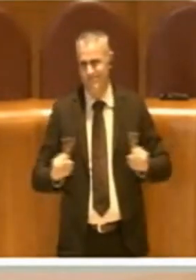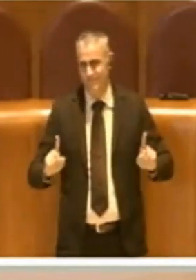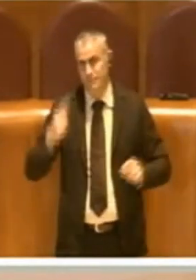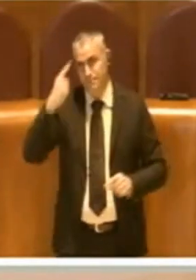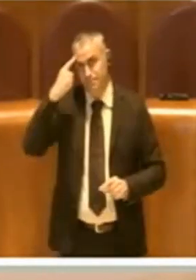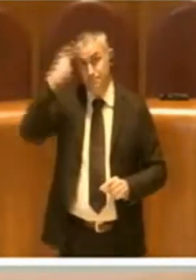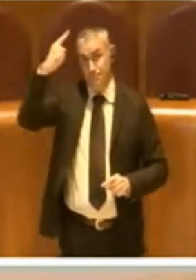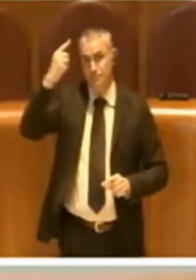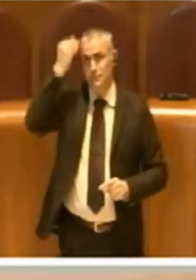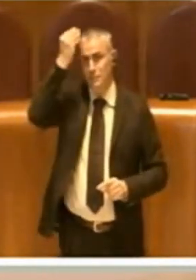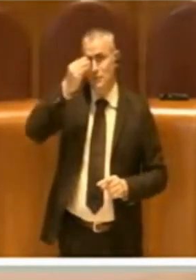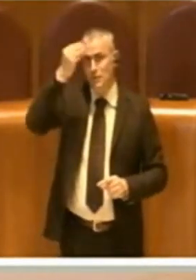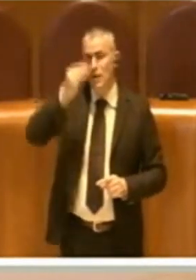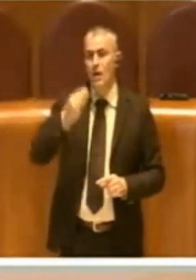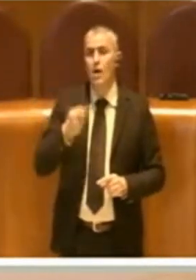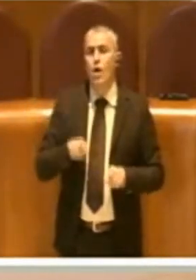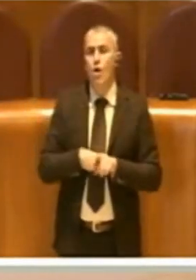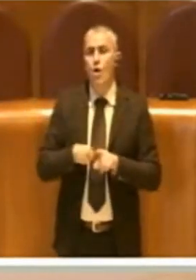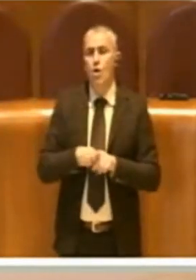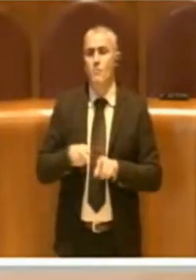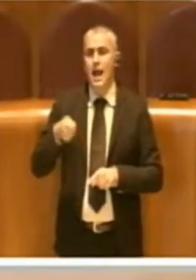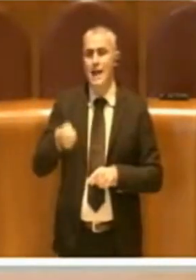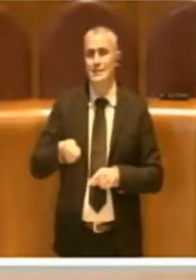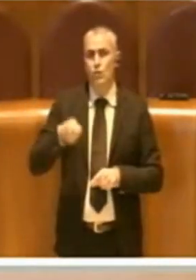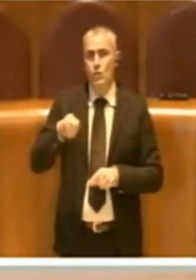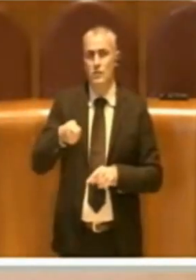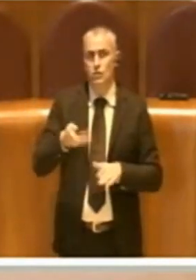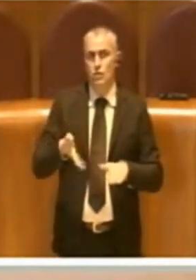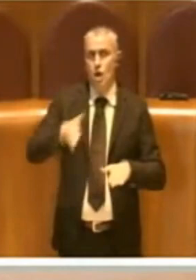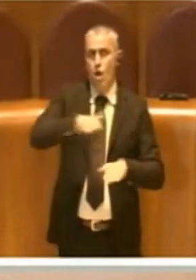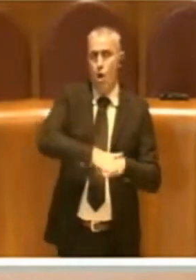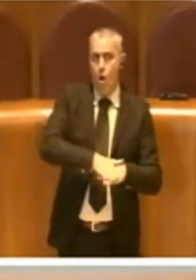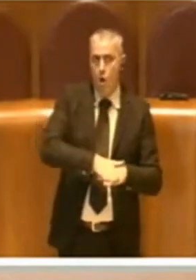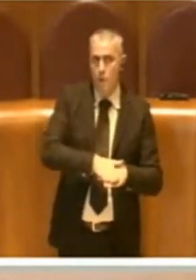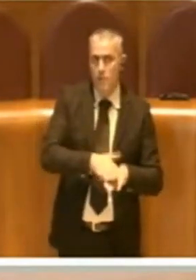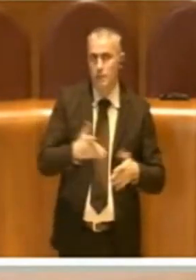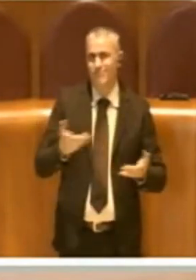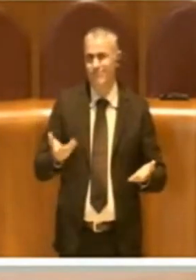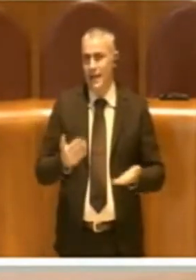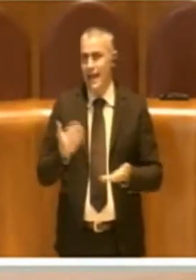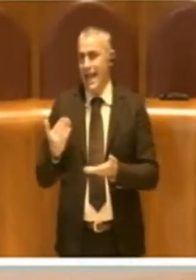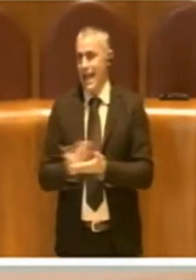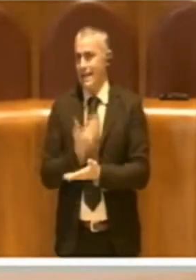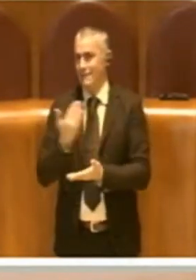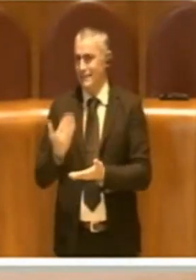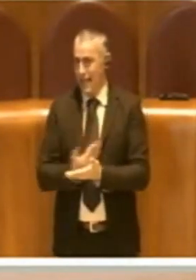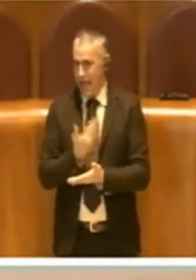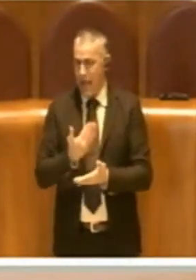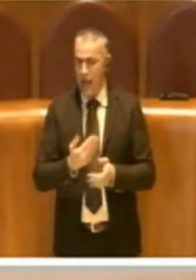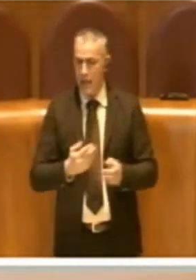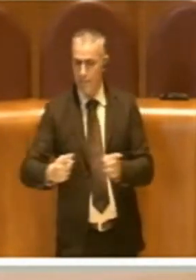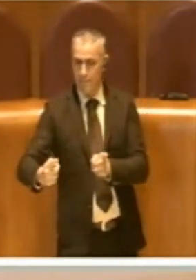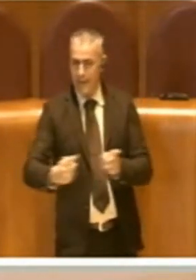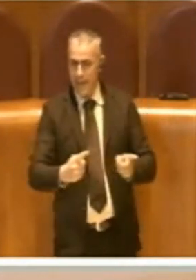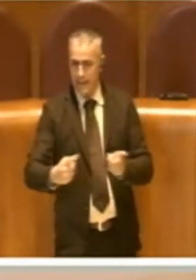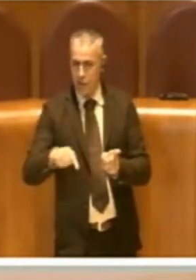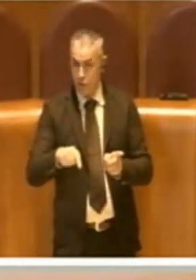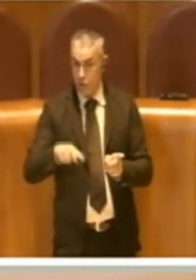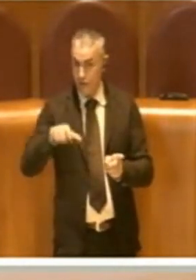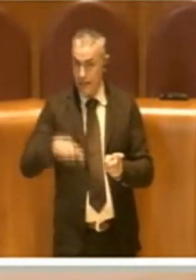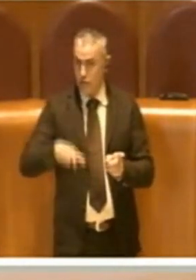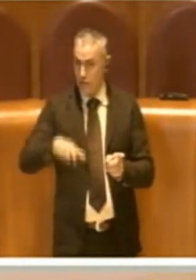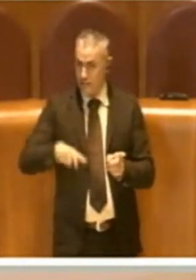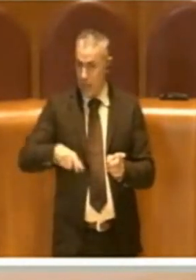una sorta di copertura assicurativa, diciamo così, per evitare che appunto nel periodo necessario